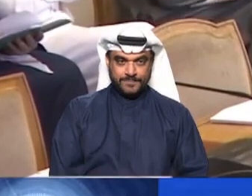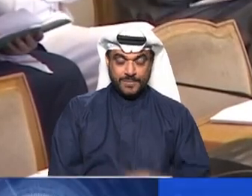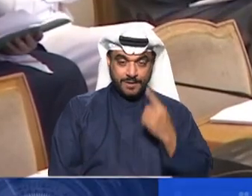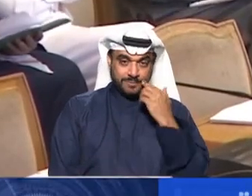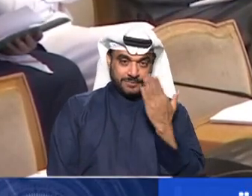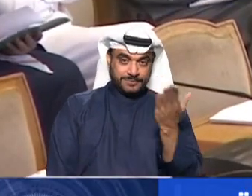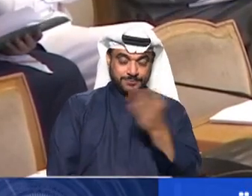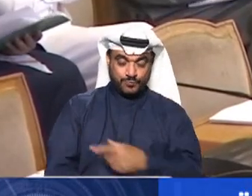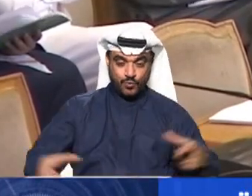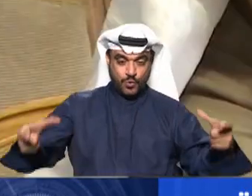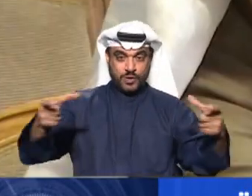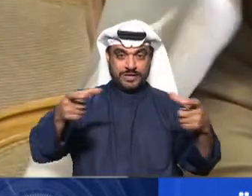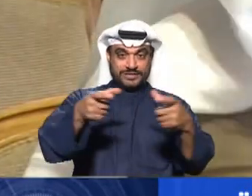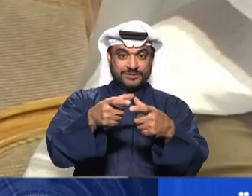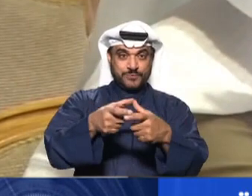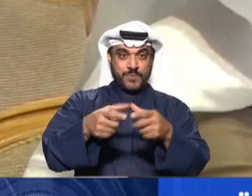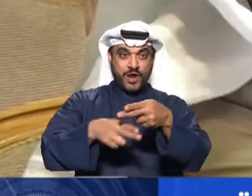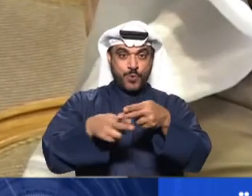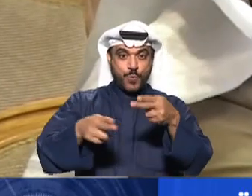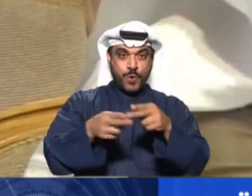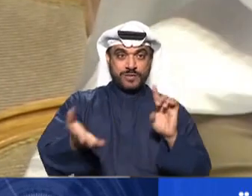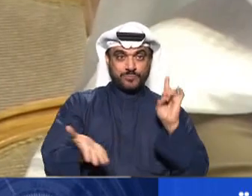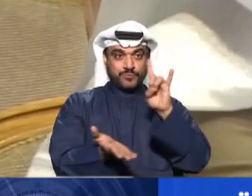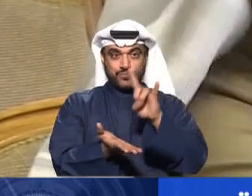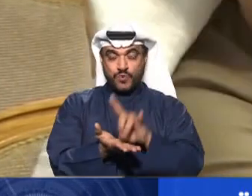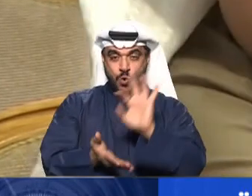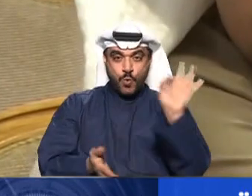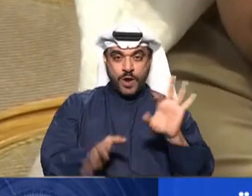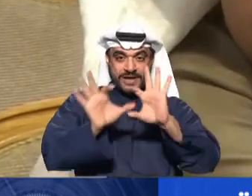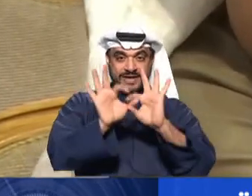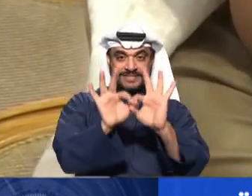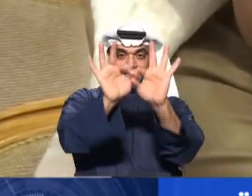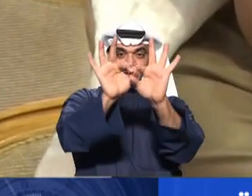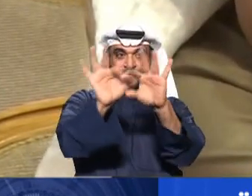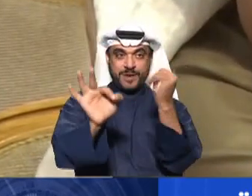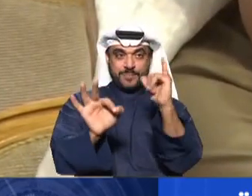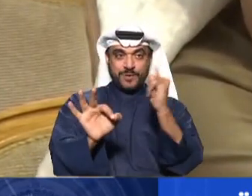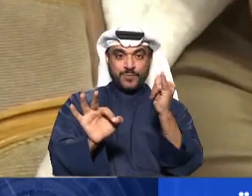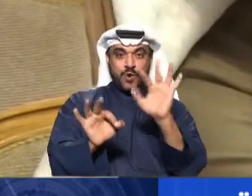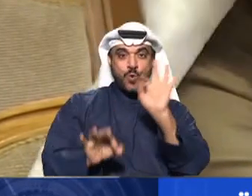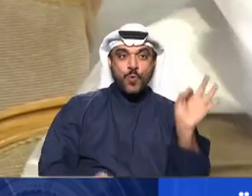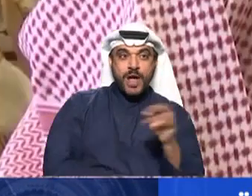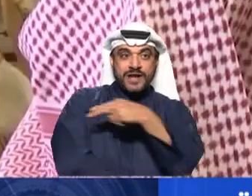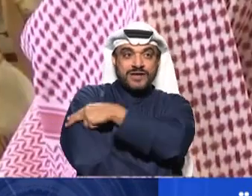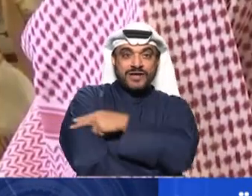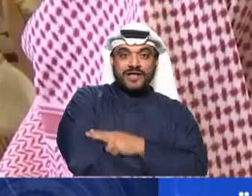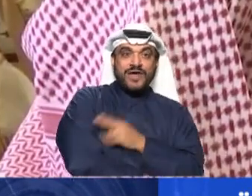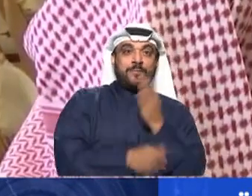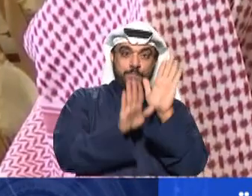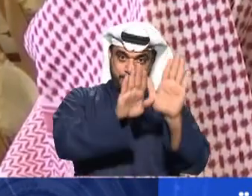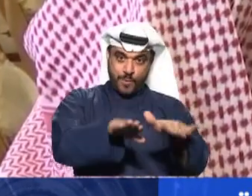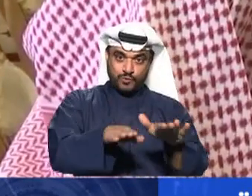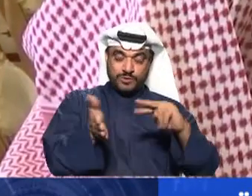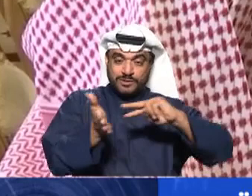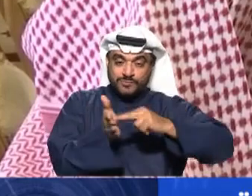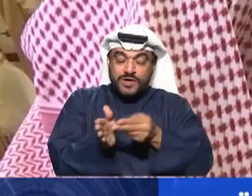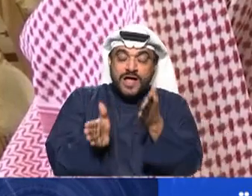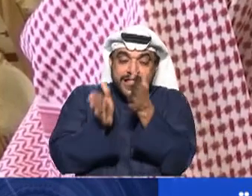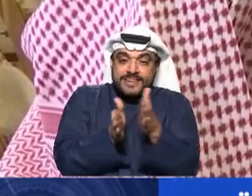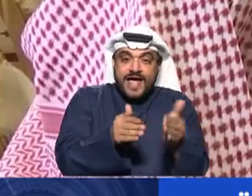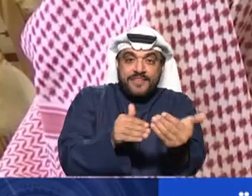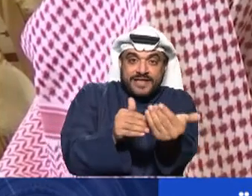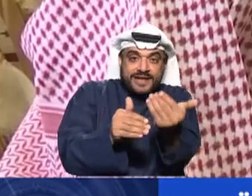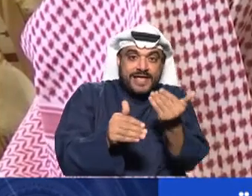بمشاركة كويتية عقدت اجتماعات لجان البرلمان العربي بالجامعة العربية للتحضير للجلسة العامة